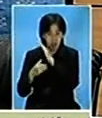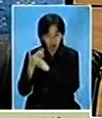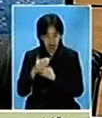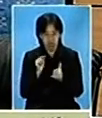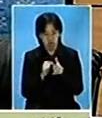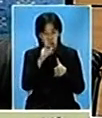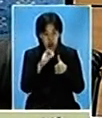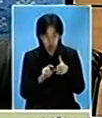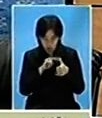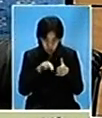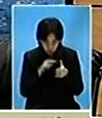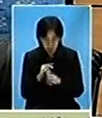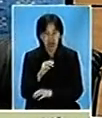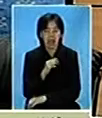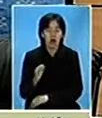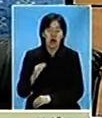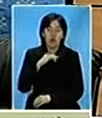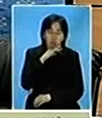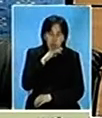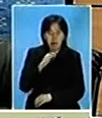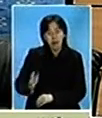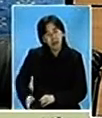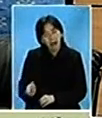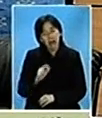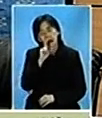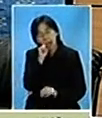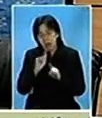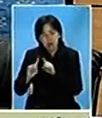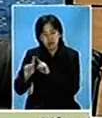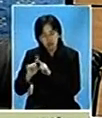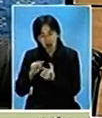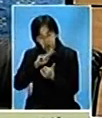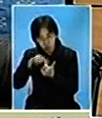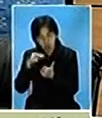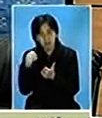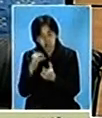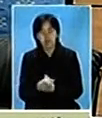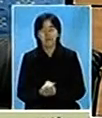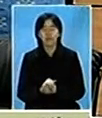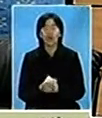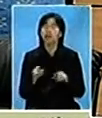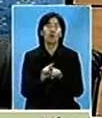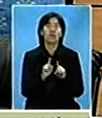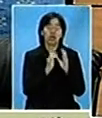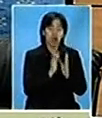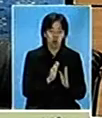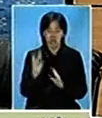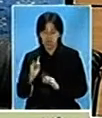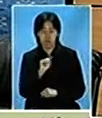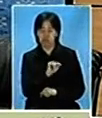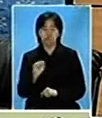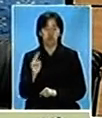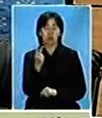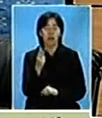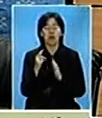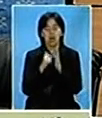ลาหมูหมากาไก่เป็นโรคและอาจทำให้เกิดโรคระบาดในหมู่บ้านในชุมชนเนี่ยท่านก็ใช้การรักษาด้วยย